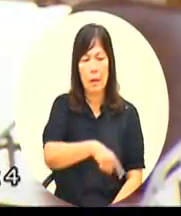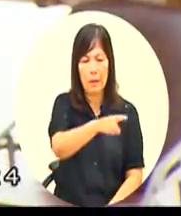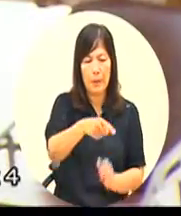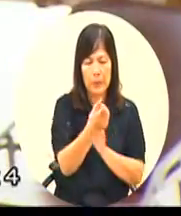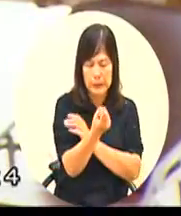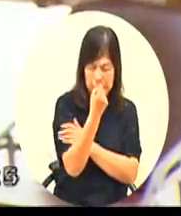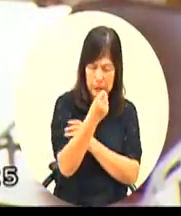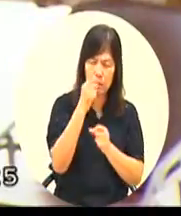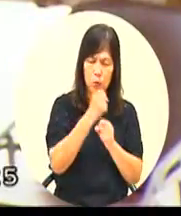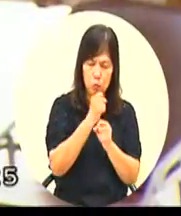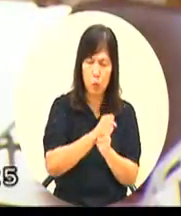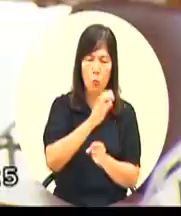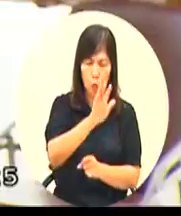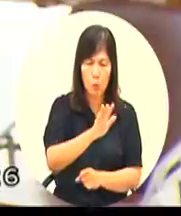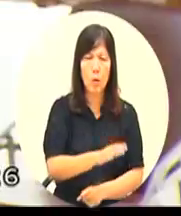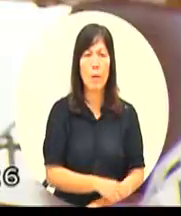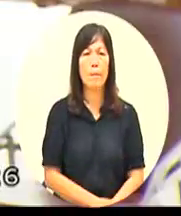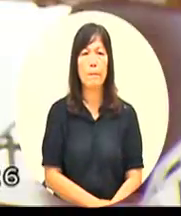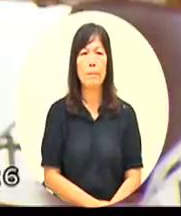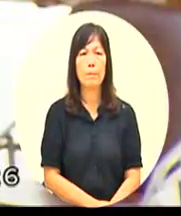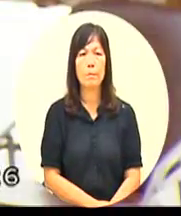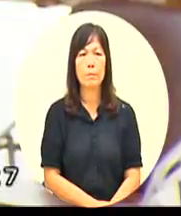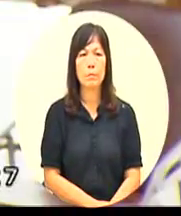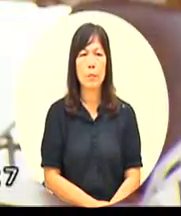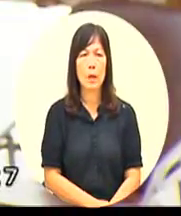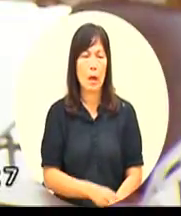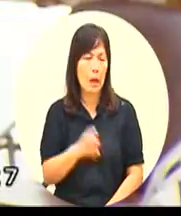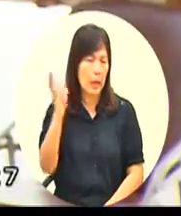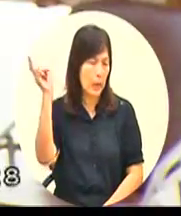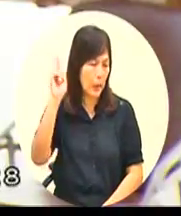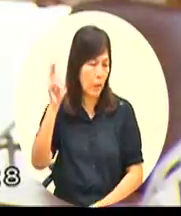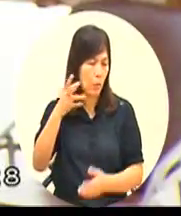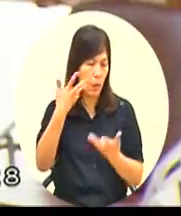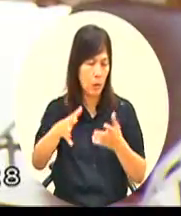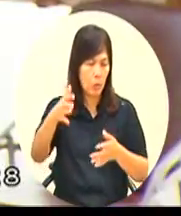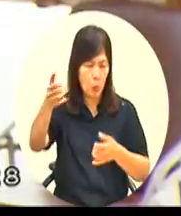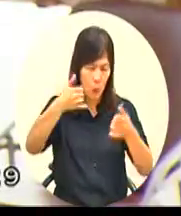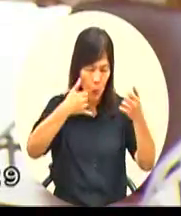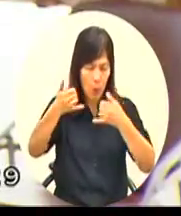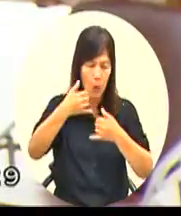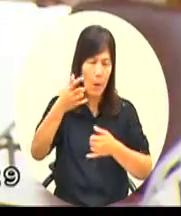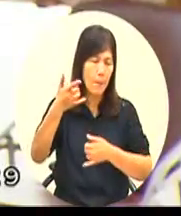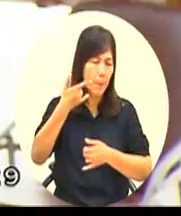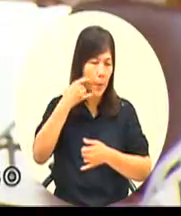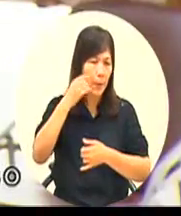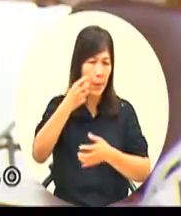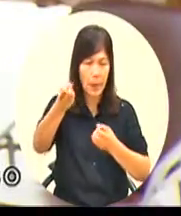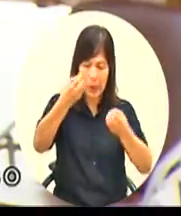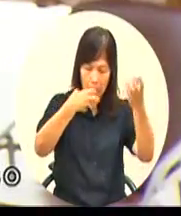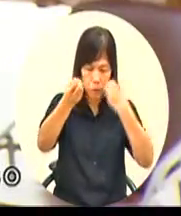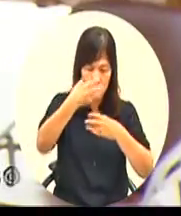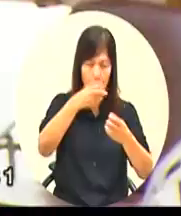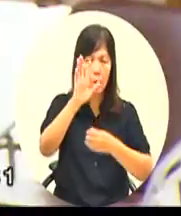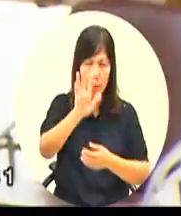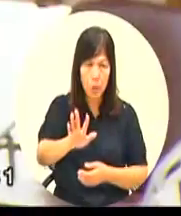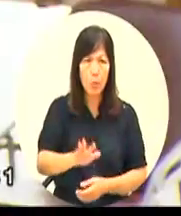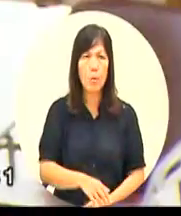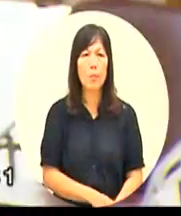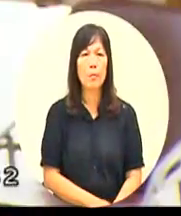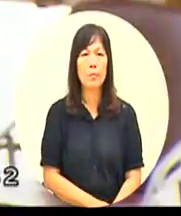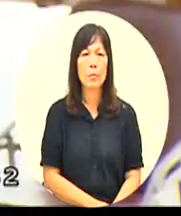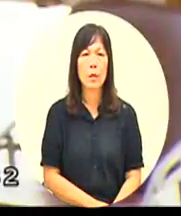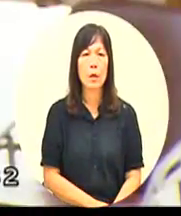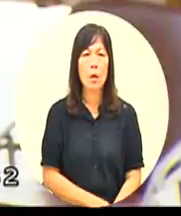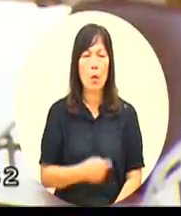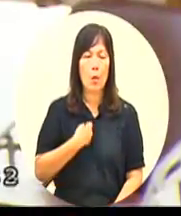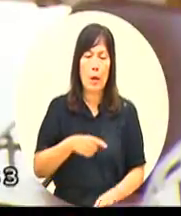心尽力去做，那有很多的讯息都是来自家长 啊，来告诉我。那我如果出去，因为我在